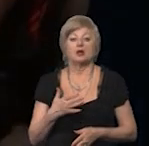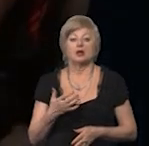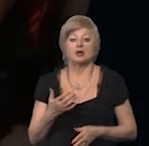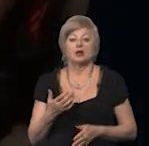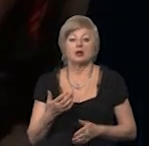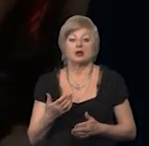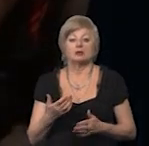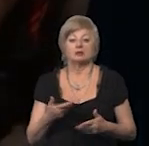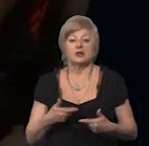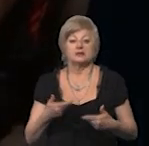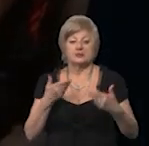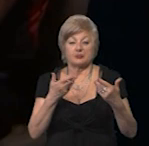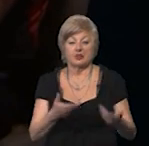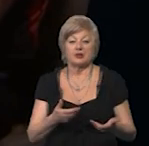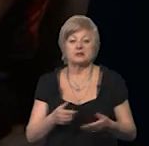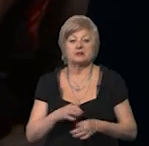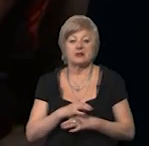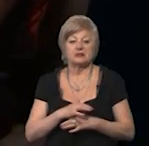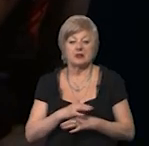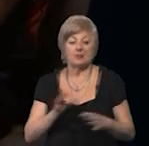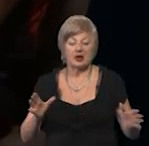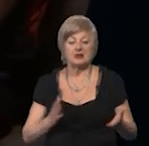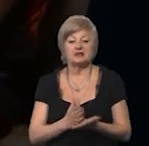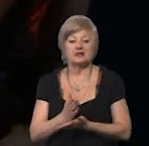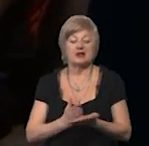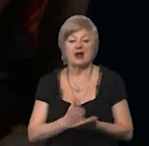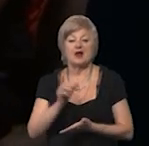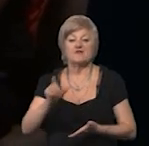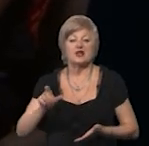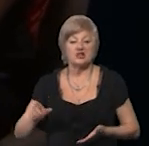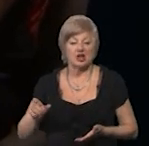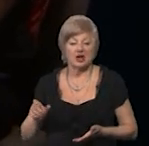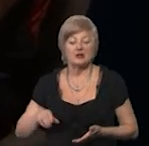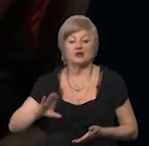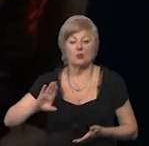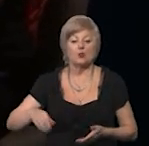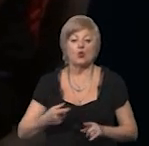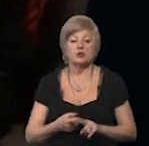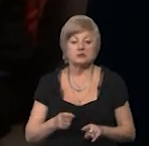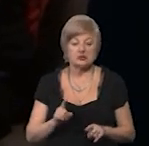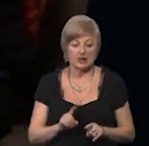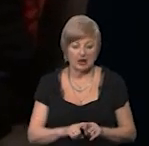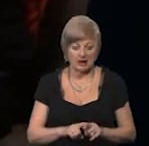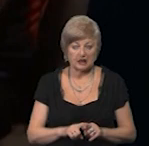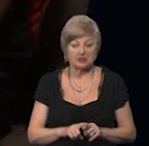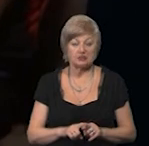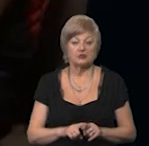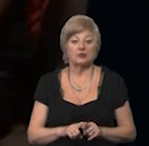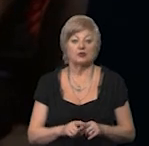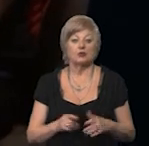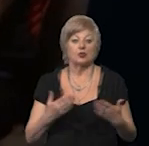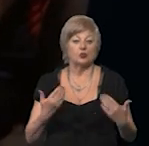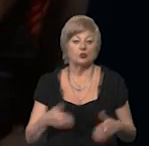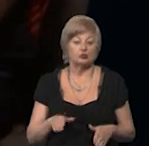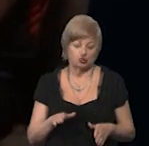нас запросили виступити на святі для ветеранів. І ми так після того вже вже не стали